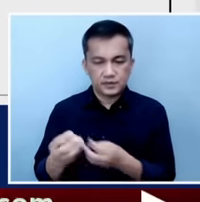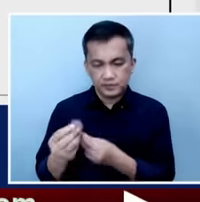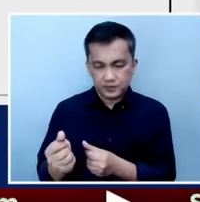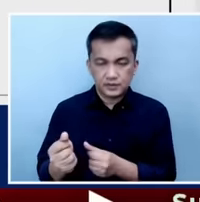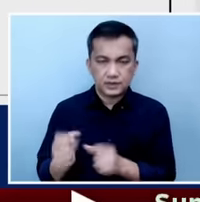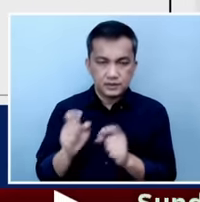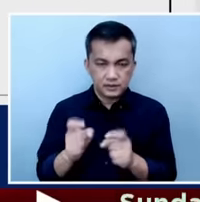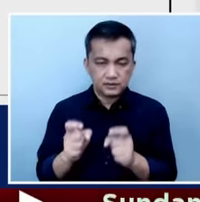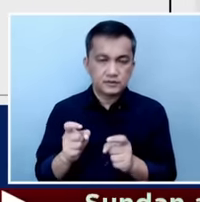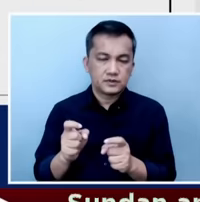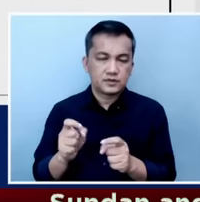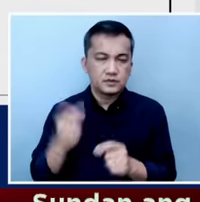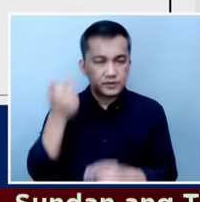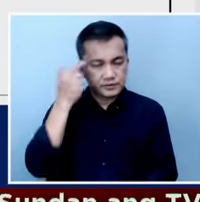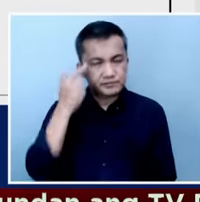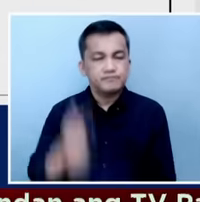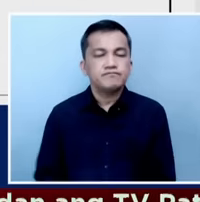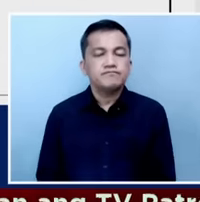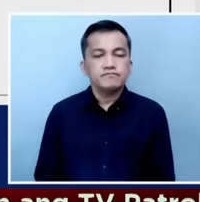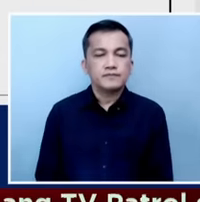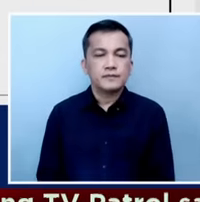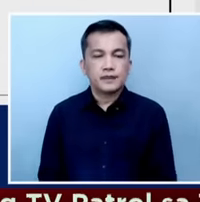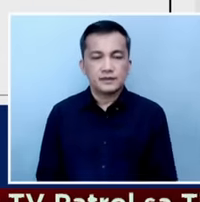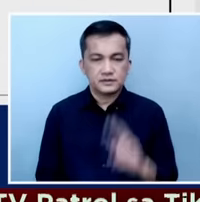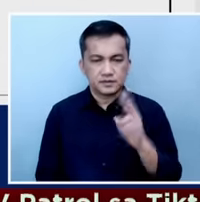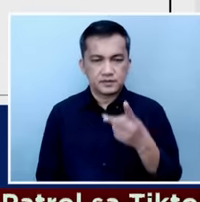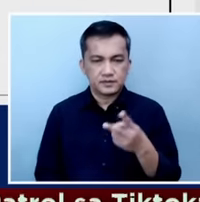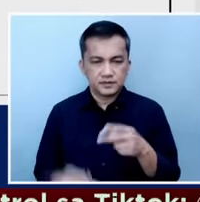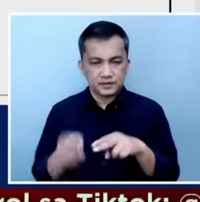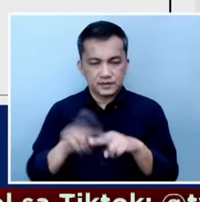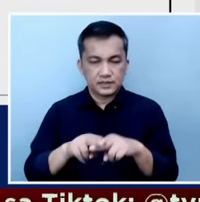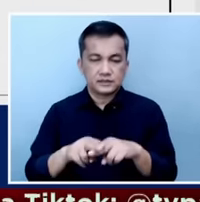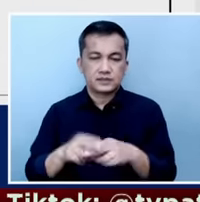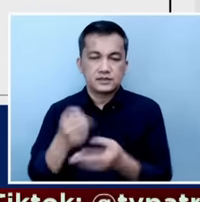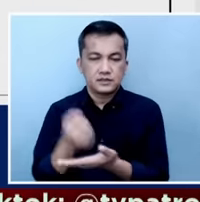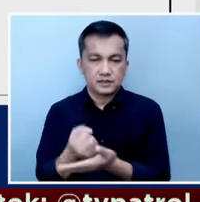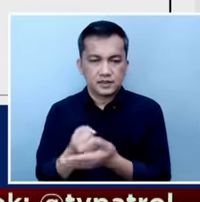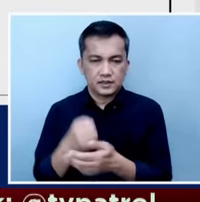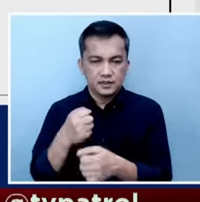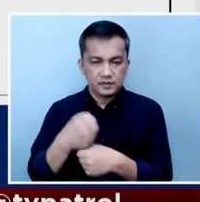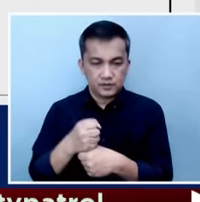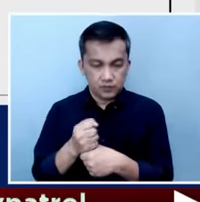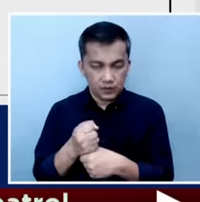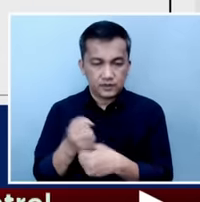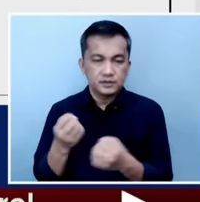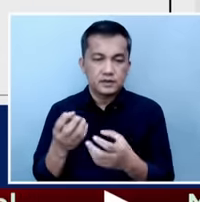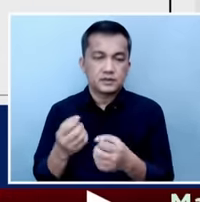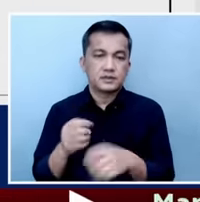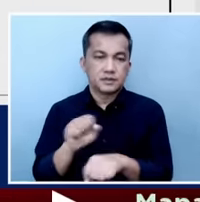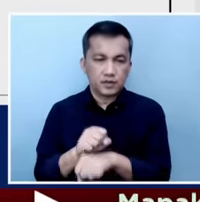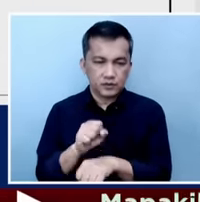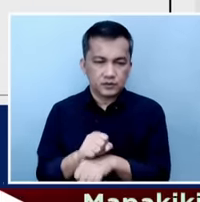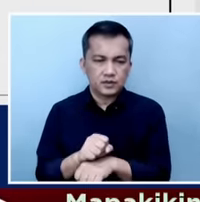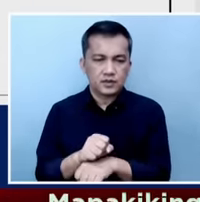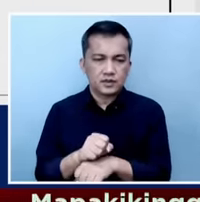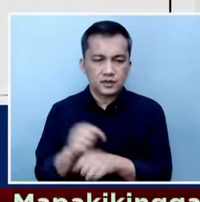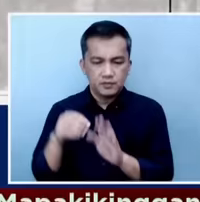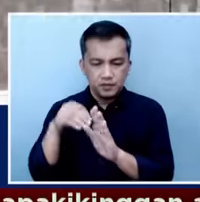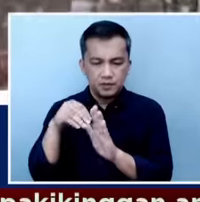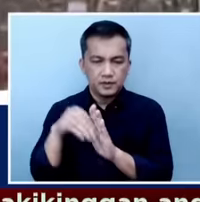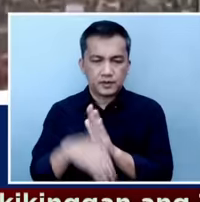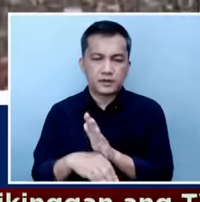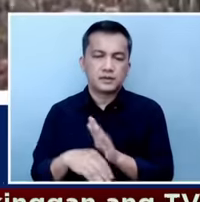ng administrasyon. Sinundan ito ng pagtaas ng sahod, paglikha ng mas maraming trabaho at pagbaba ng